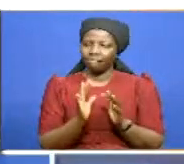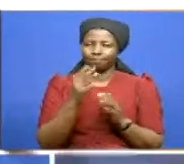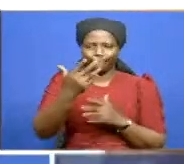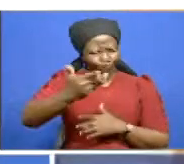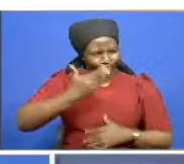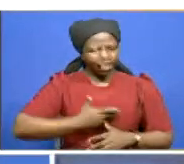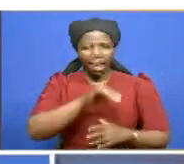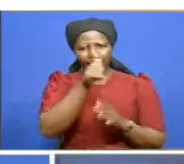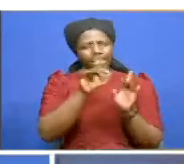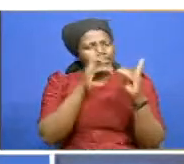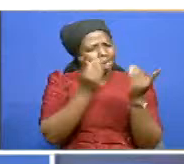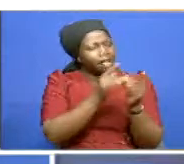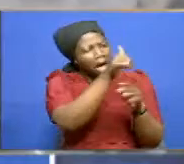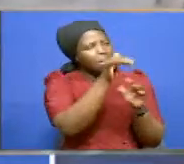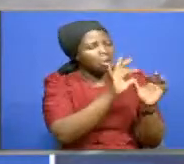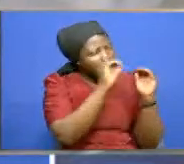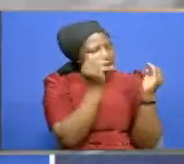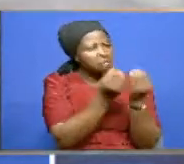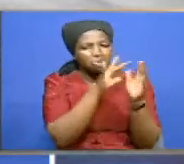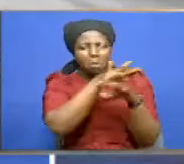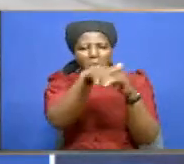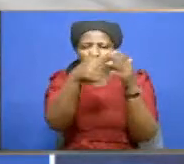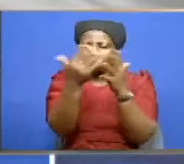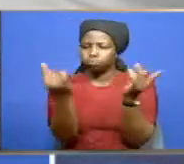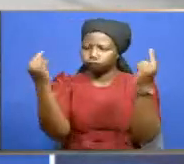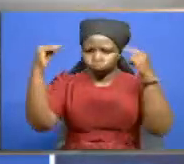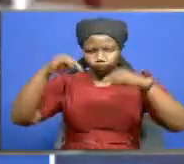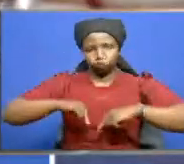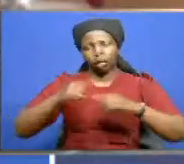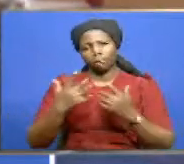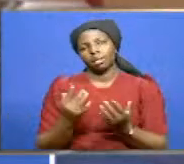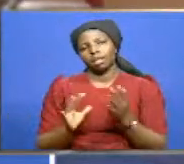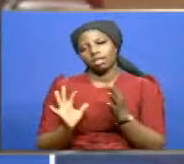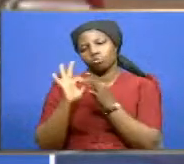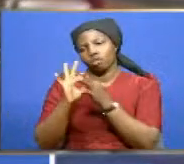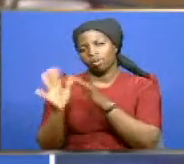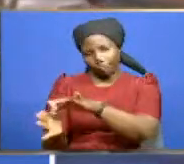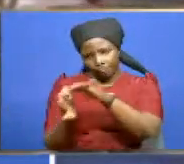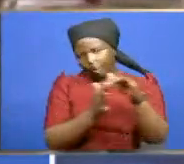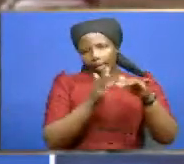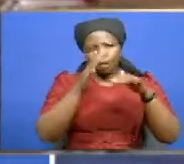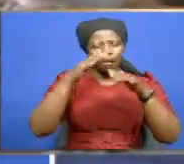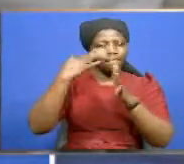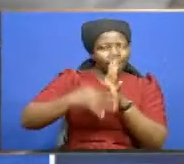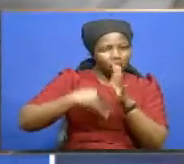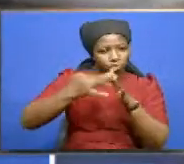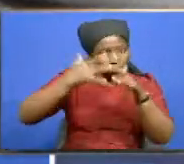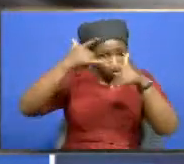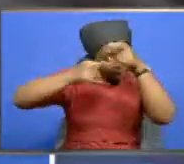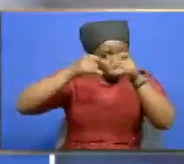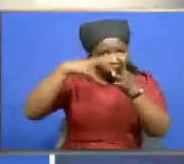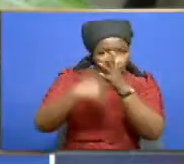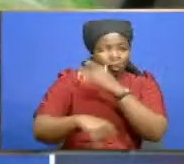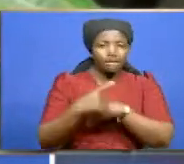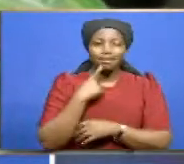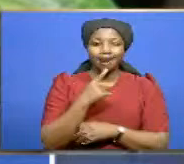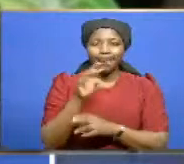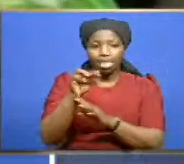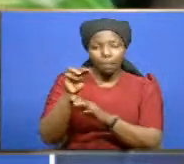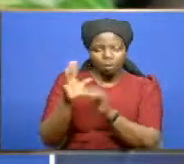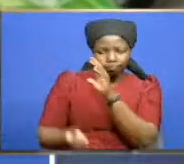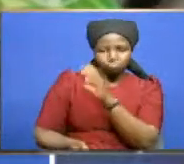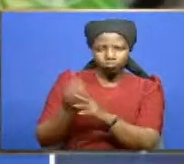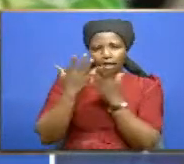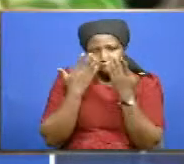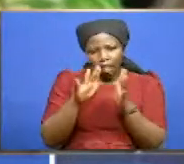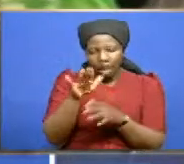departments, bringing other organizations on board. Hatimaye kiwanda cha maziwa kilichogharimu shilingi milioni 100 kimezinduliwa katika eneo la